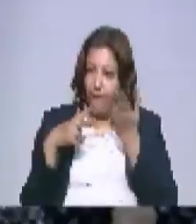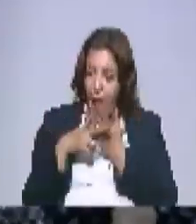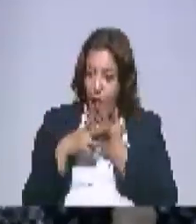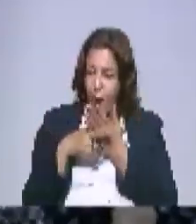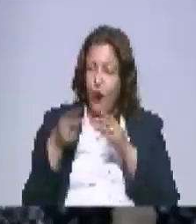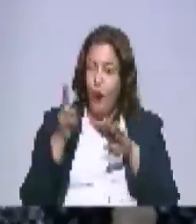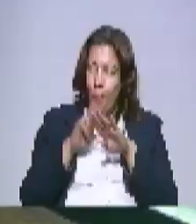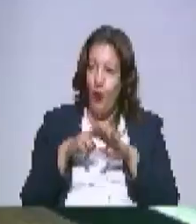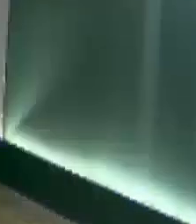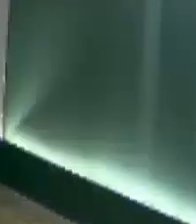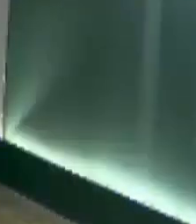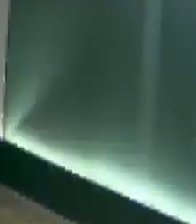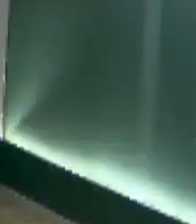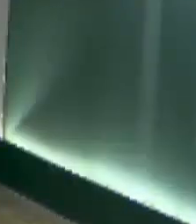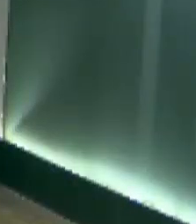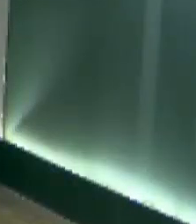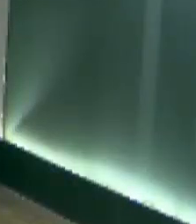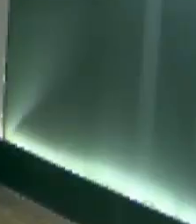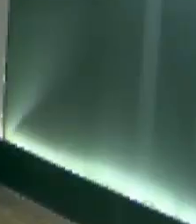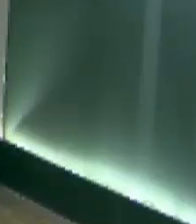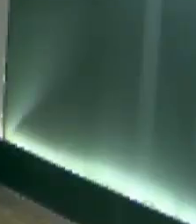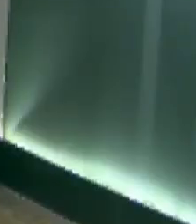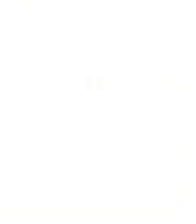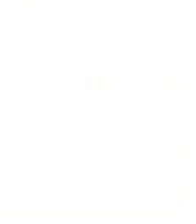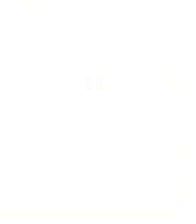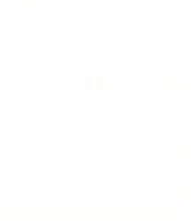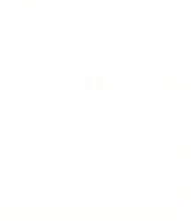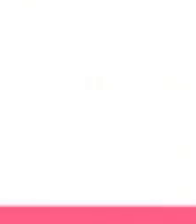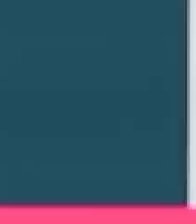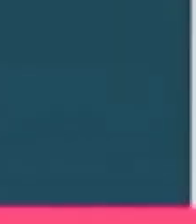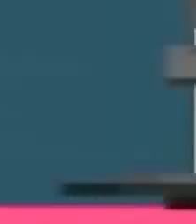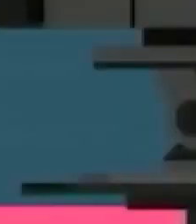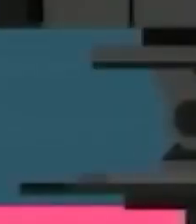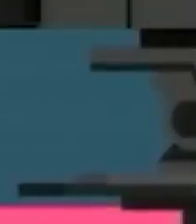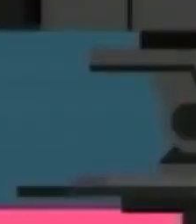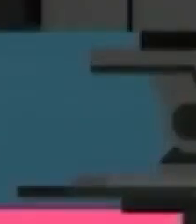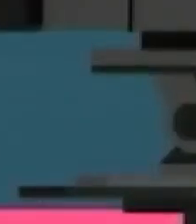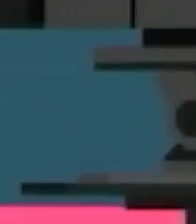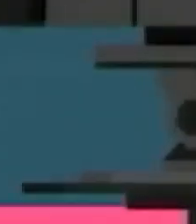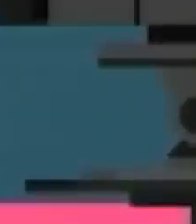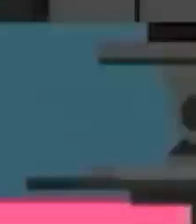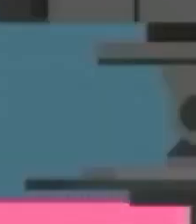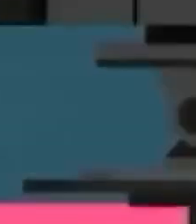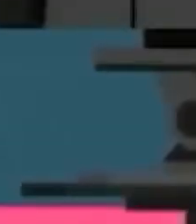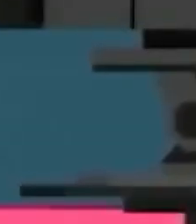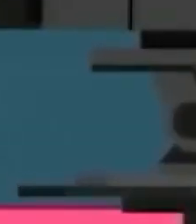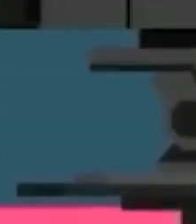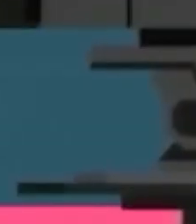لحضراتكم مرة تانية.